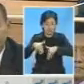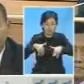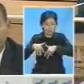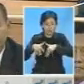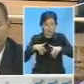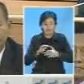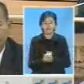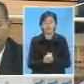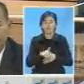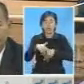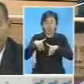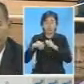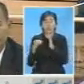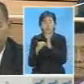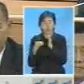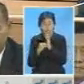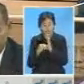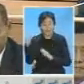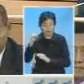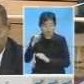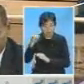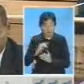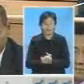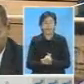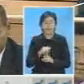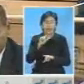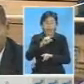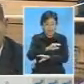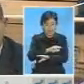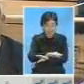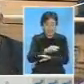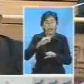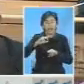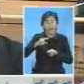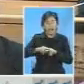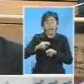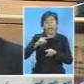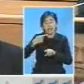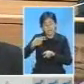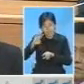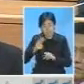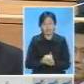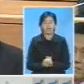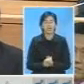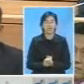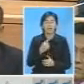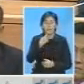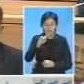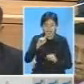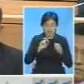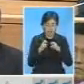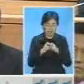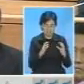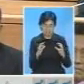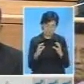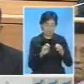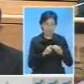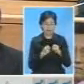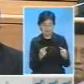ไม่ว่าจะเป็นของกรุงเทพมหานครคือเขตดอนเมืองหลัก4แล้วก็พี่น้องชาวปากเกร็ดก็มีวิวาทะมีปากมีเสียง